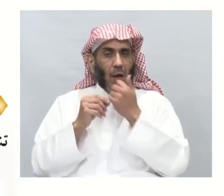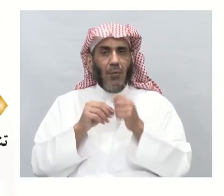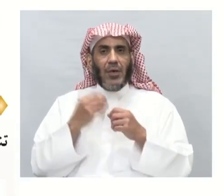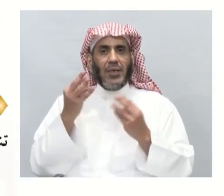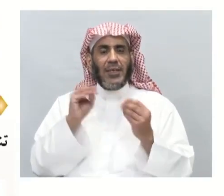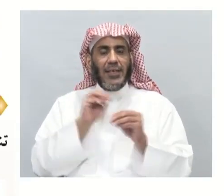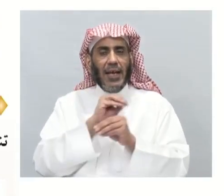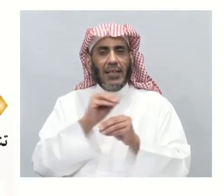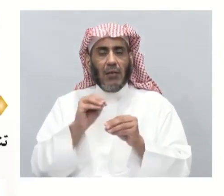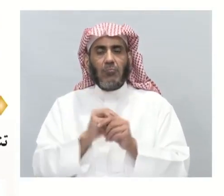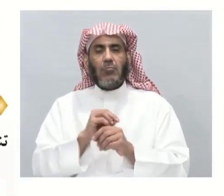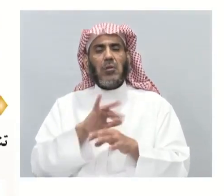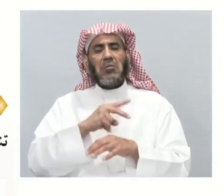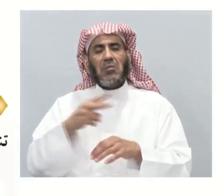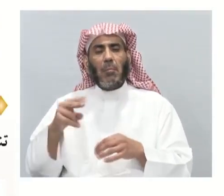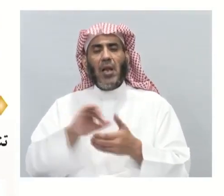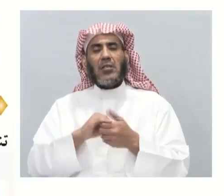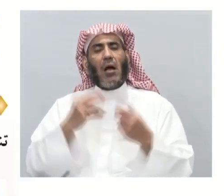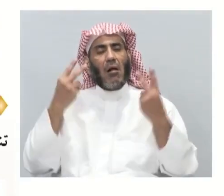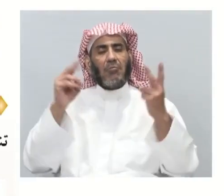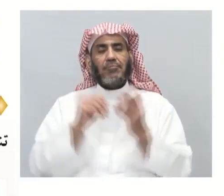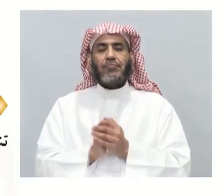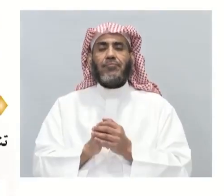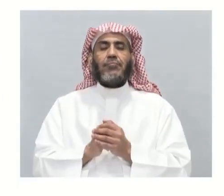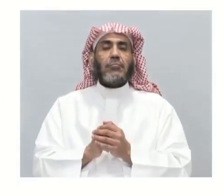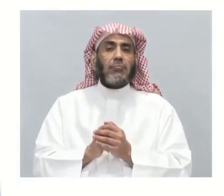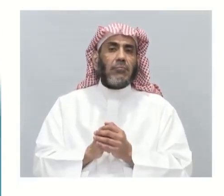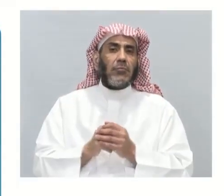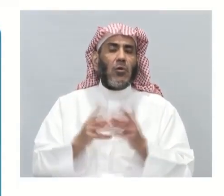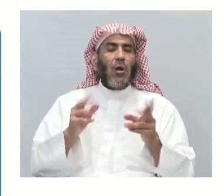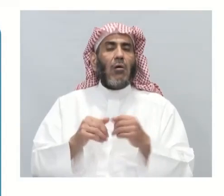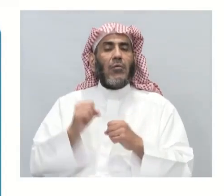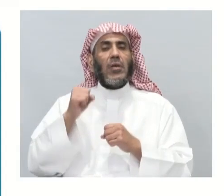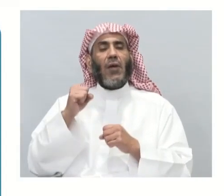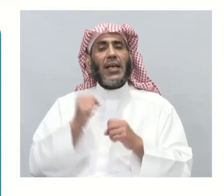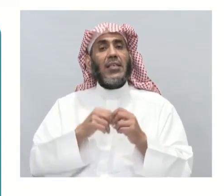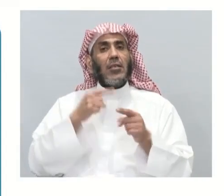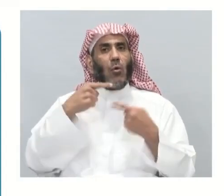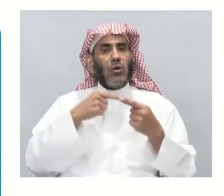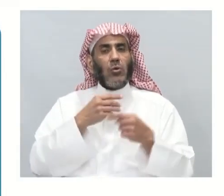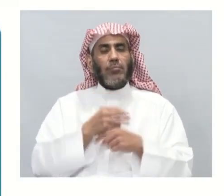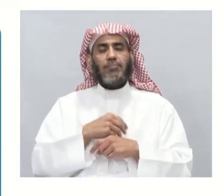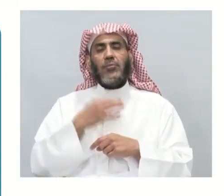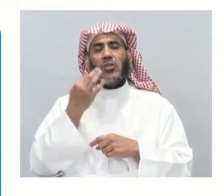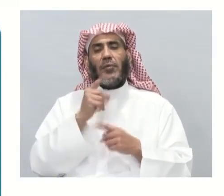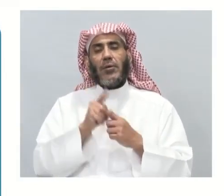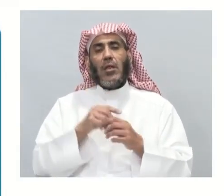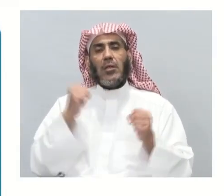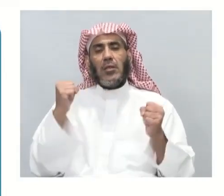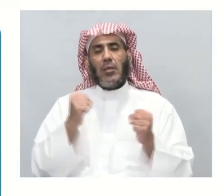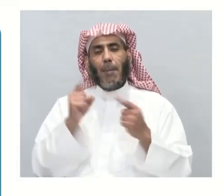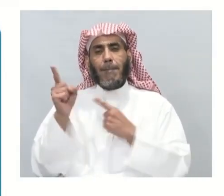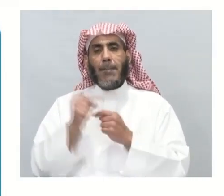فيه لعدد من الاصدقاء طيب مستمرون في كفايه التواصل الشفهي ولدينا هذا التدريب